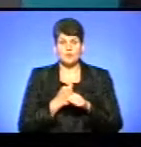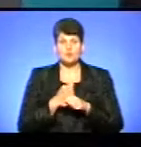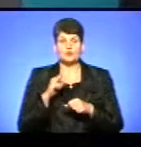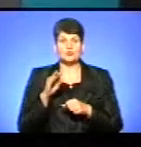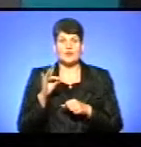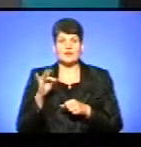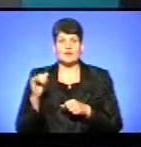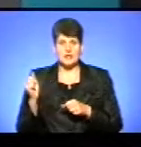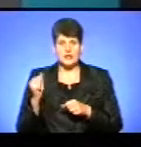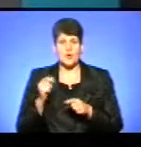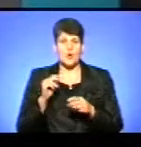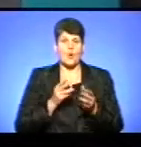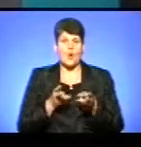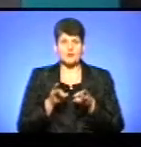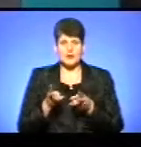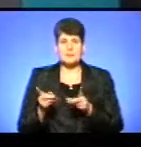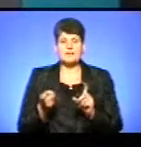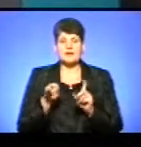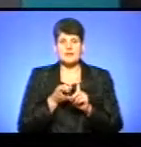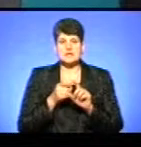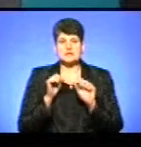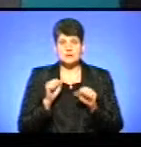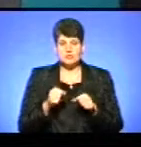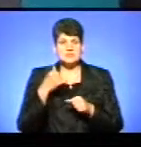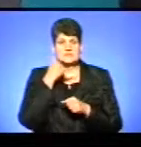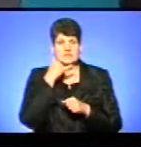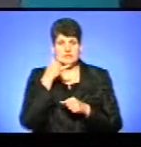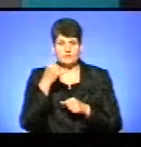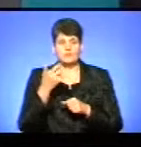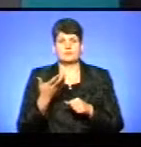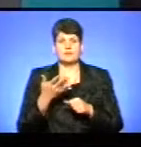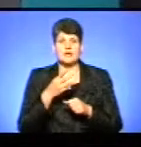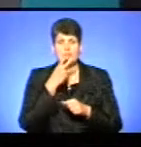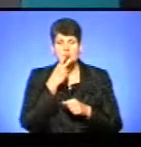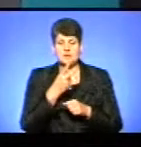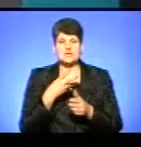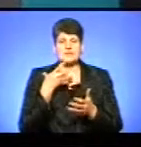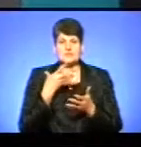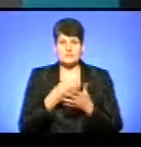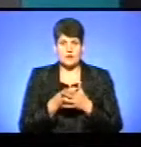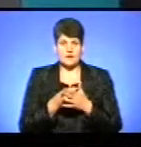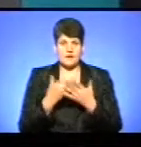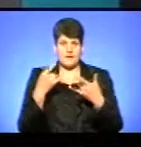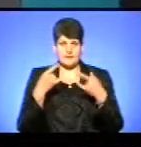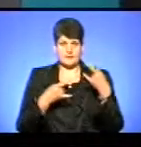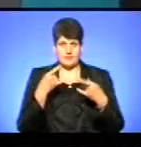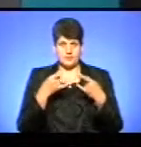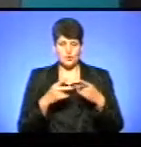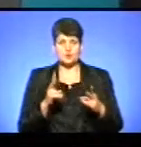котелень. Приєднатися до нашого ефіру ви зможете за номером телефону, який побачите на своїх екранах.